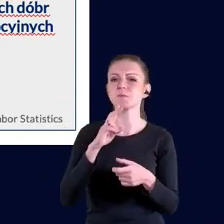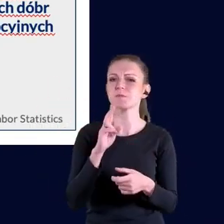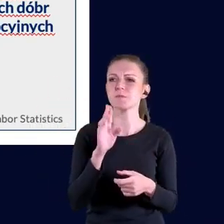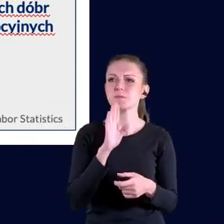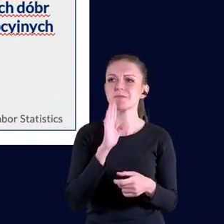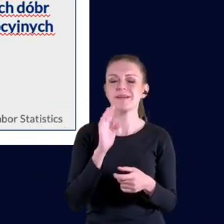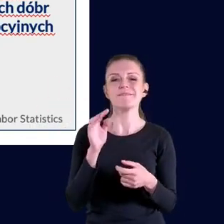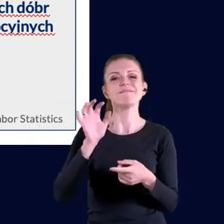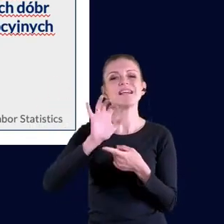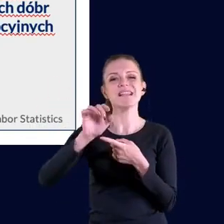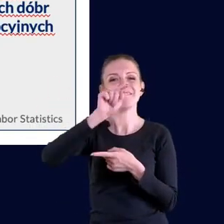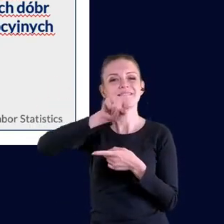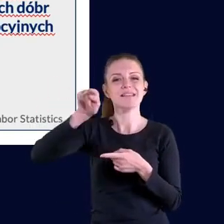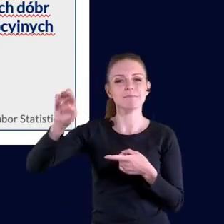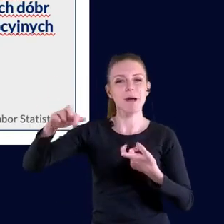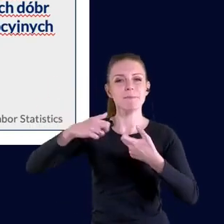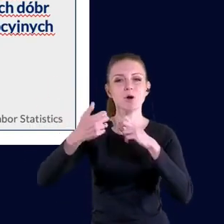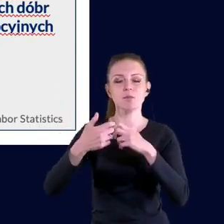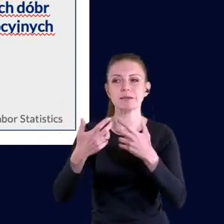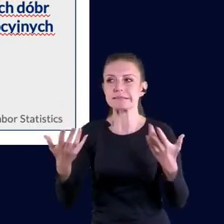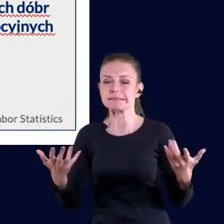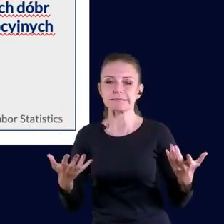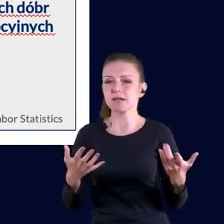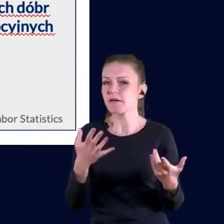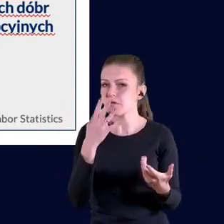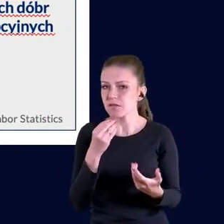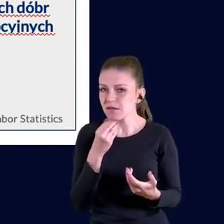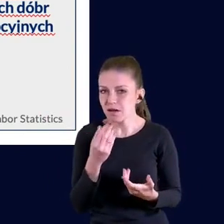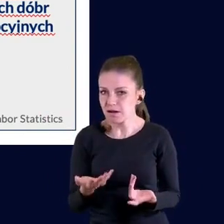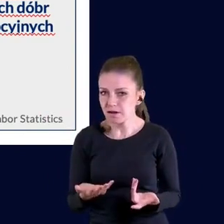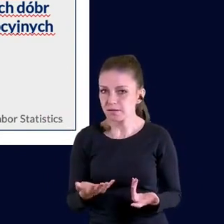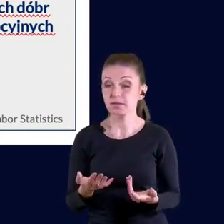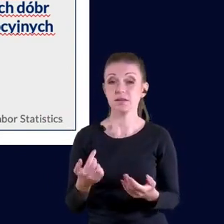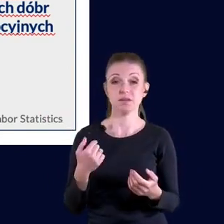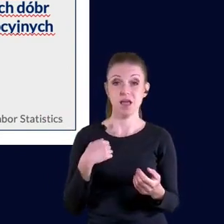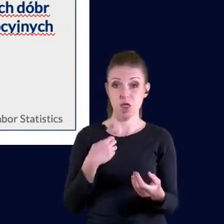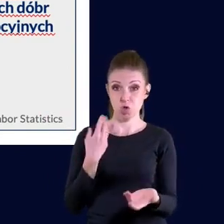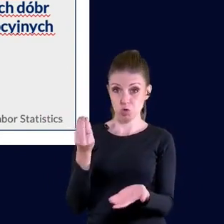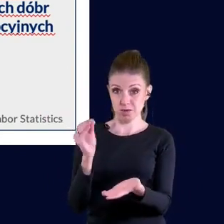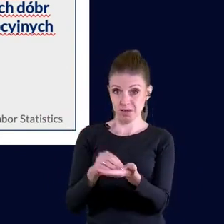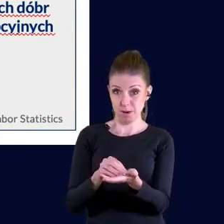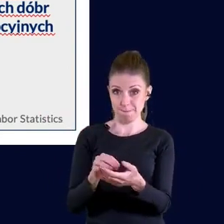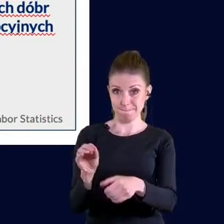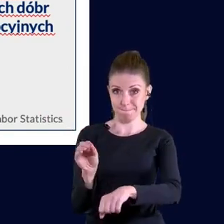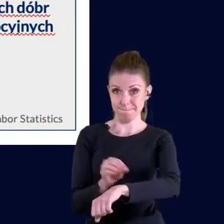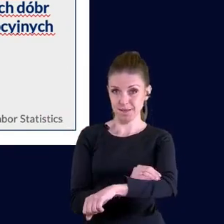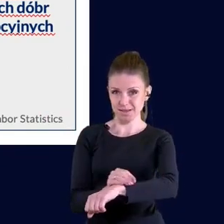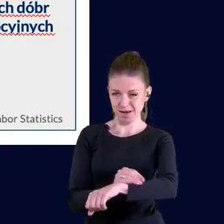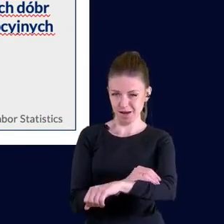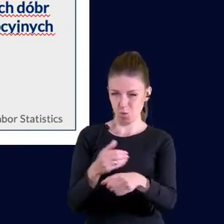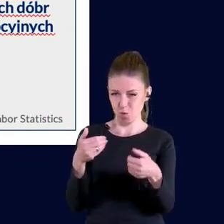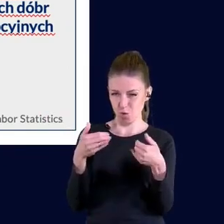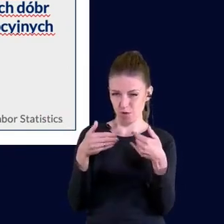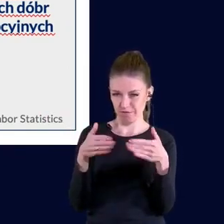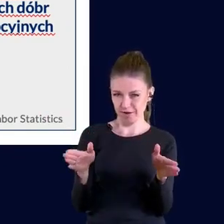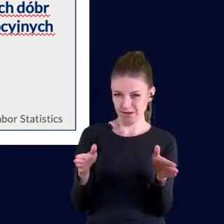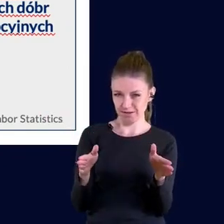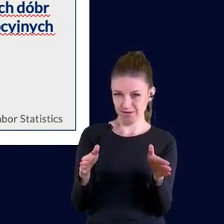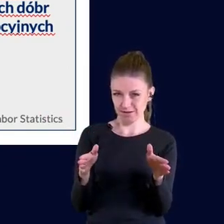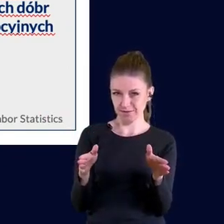wydawców nie umieściłam otwartych bardzo materiałów edukacyjnych otwartych zasobów